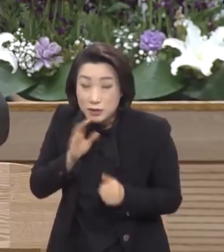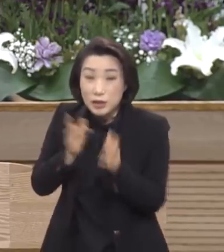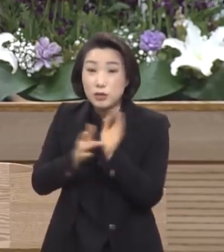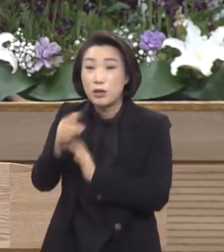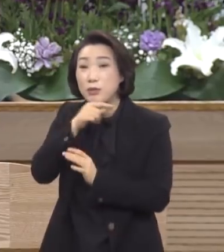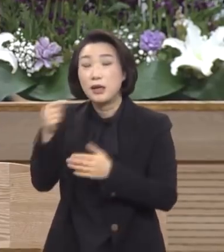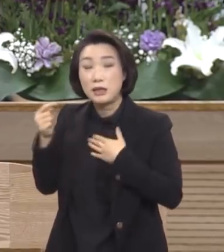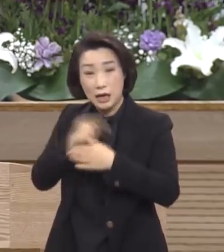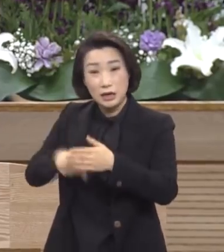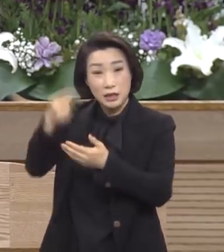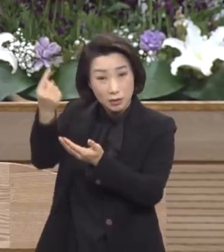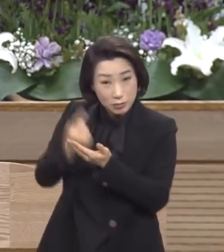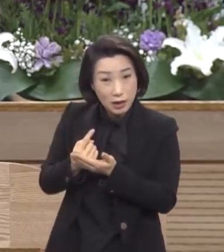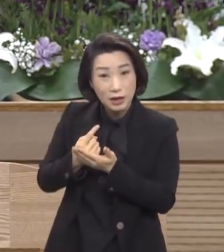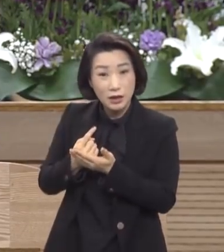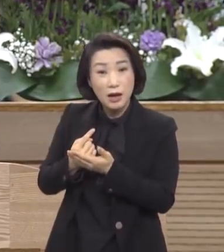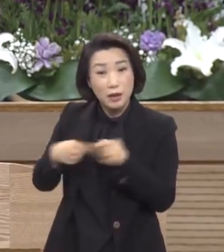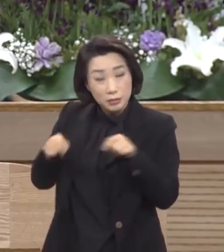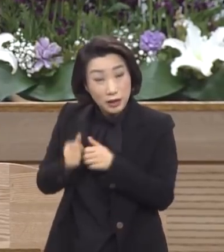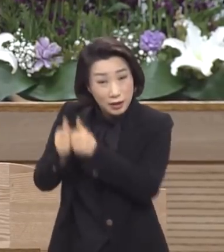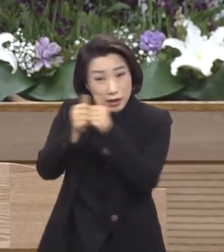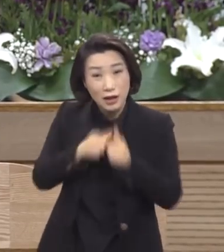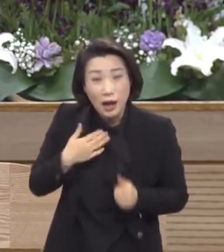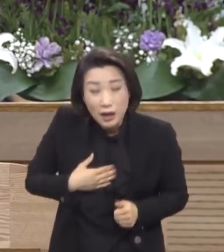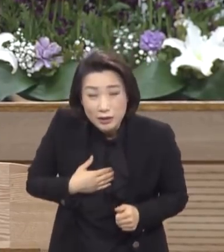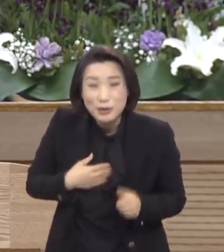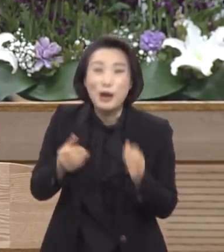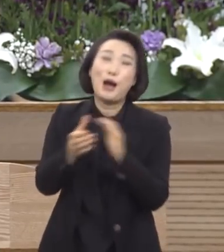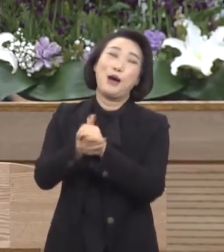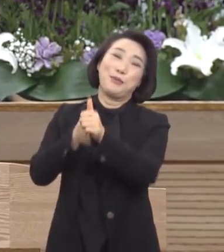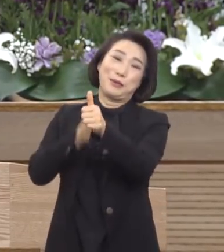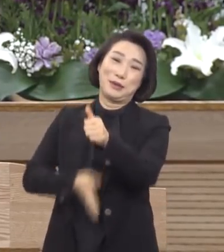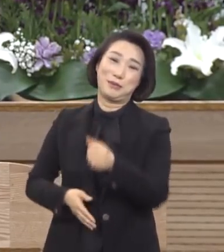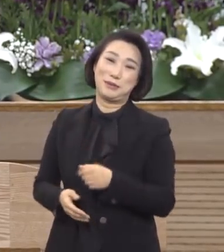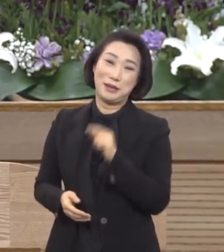내 안에 있어야. 아멘 합시다.